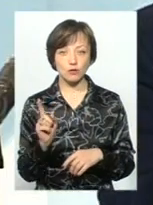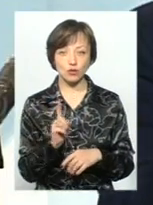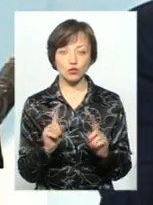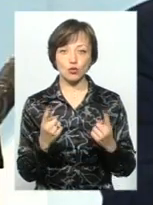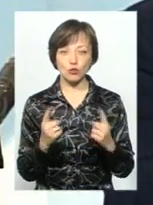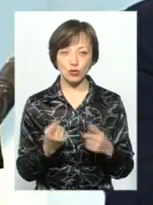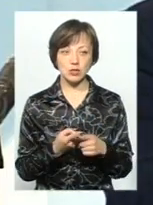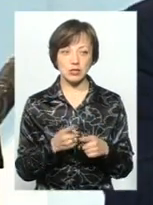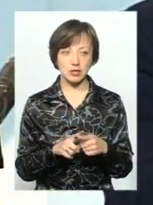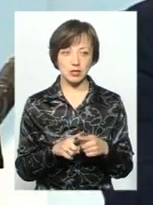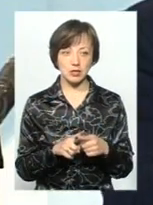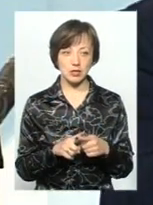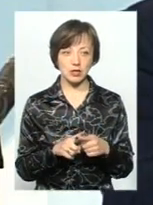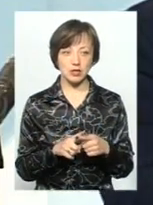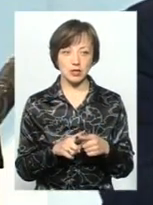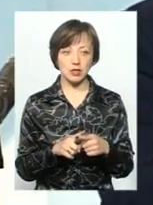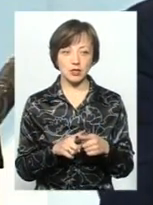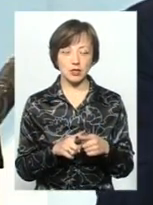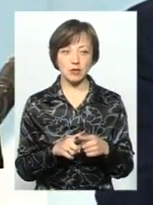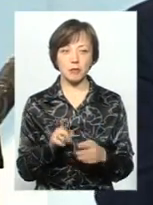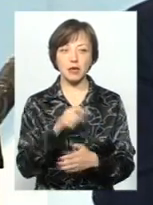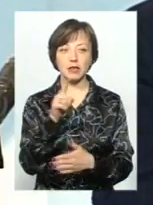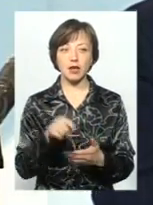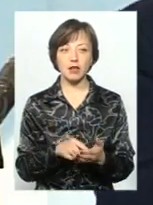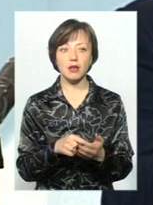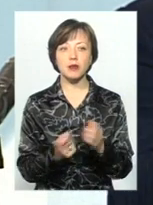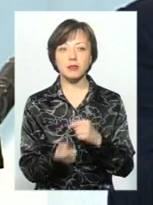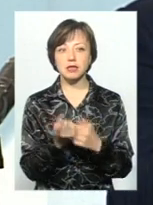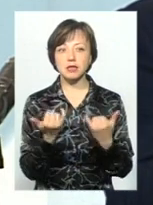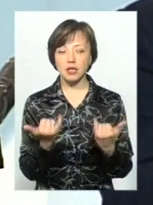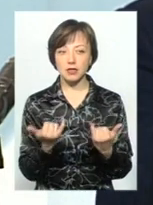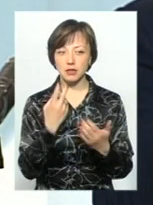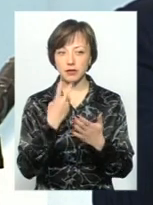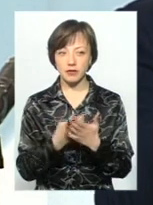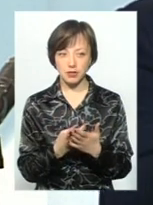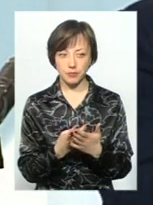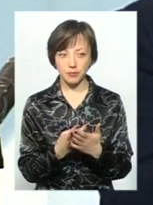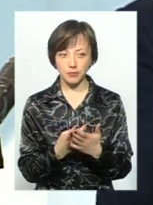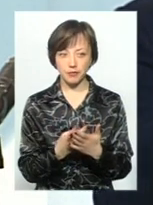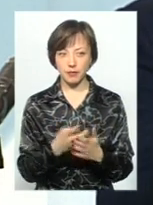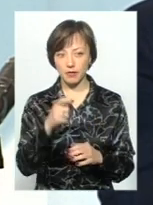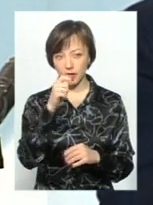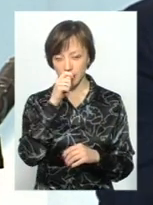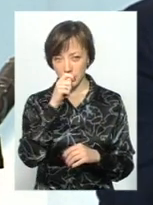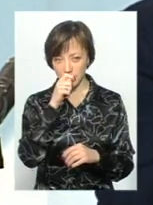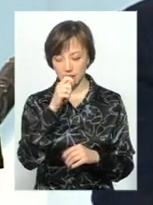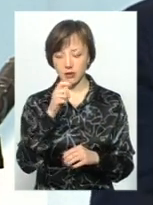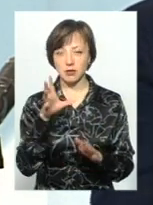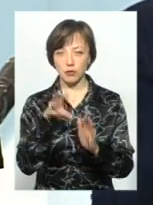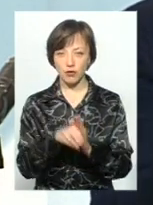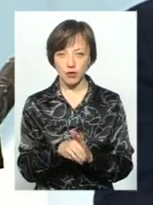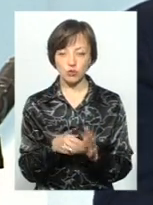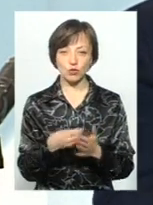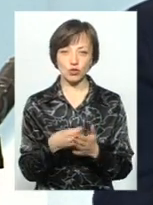це, знову ж таки, чому це питання постає зараз? Тому що, дивіться, в квітні запроваджено